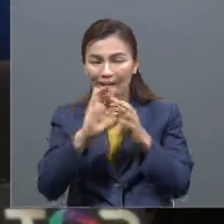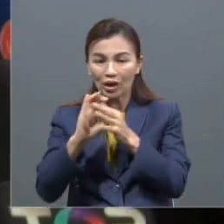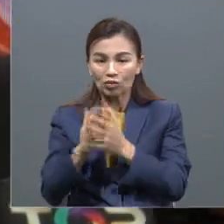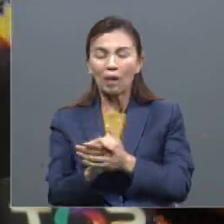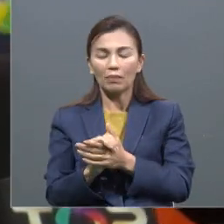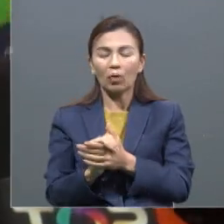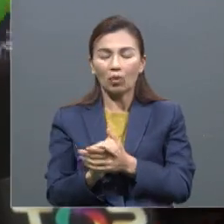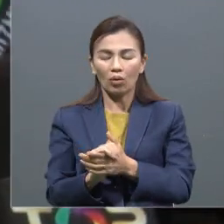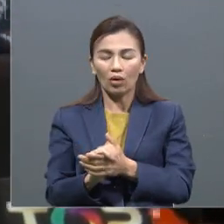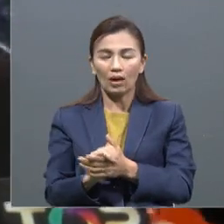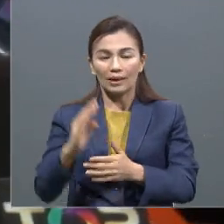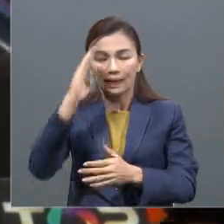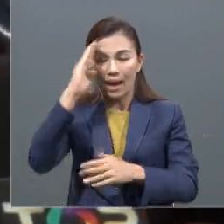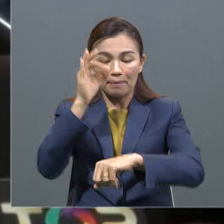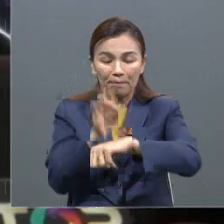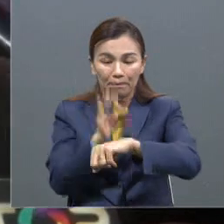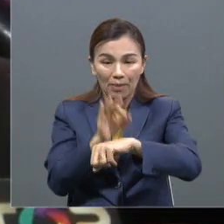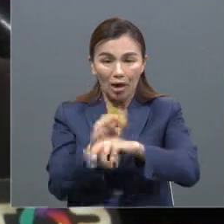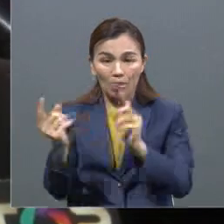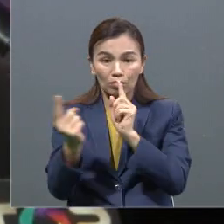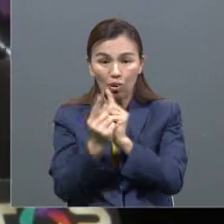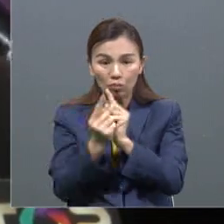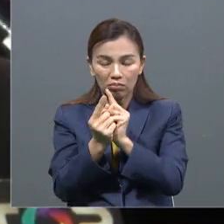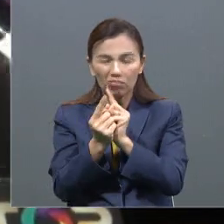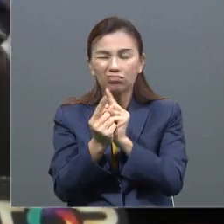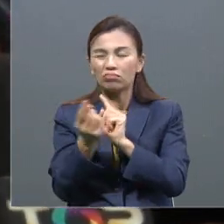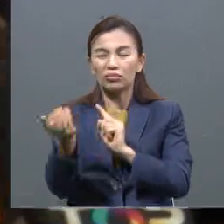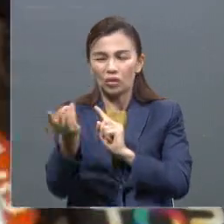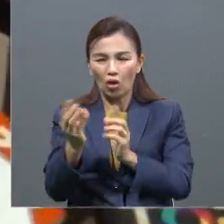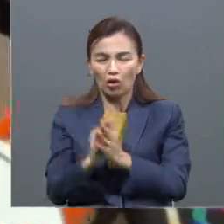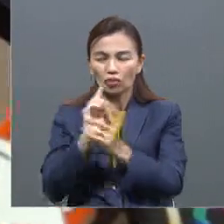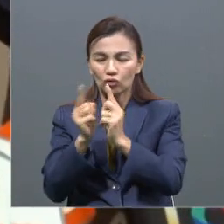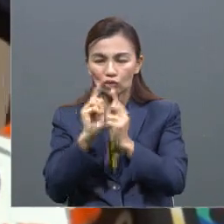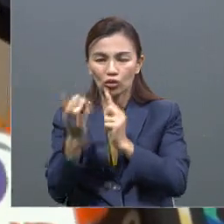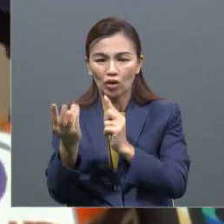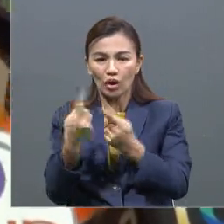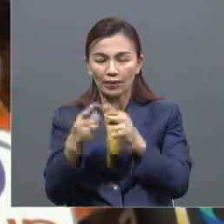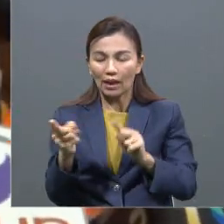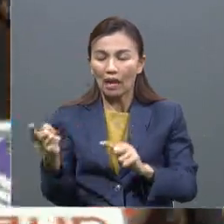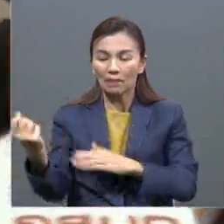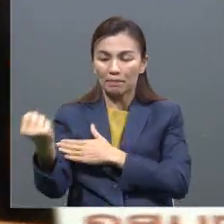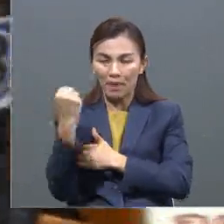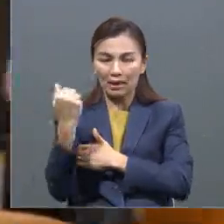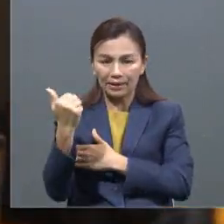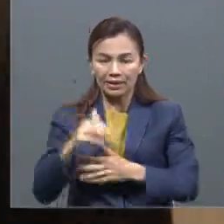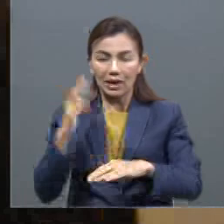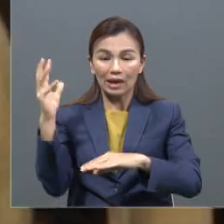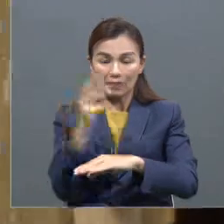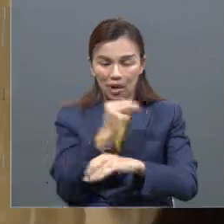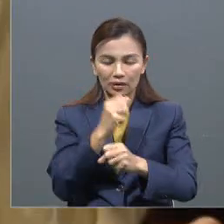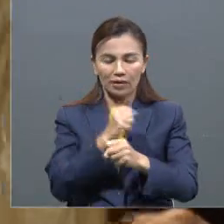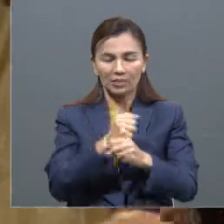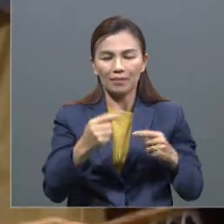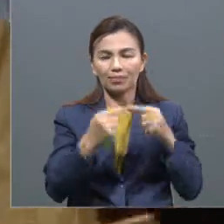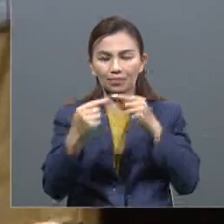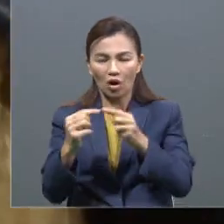ารัฐบ้างหรือเปล่านะท่านบอกว่าช่วงนี้ไม่ค่อยได้พบกันก็เลยไม่ได้คุยกันแต่ยืนยันว่ายังแข็งแรงไม่ถอดใจทางการเมืองเพราะมันมีก